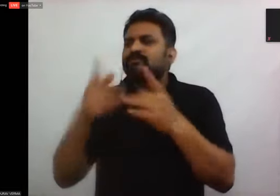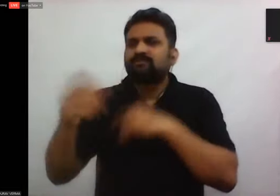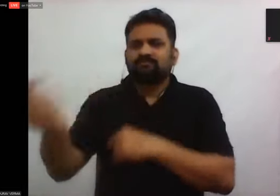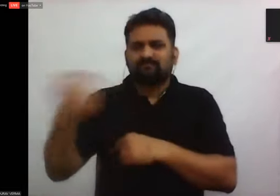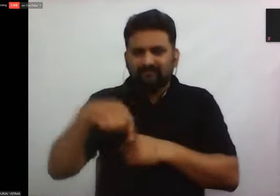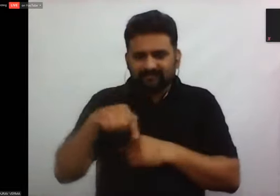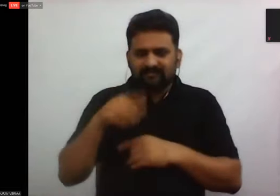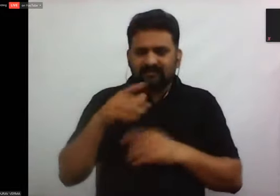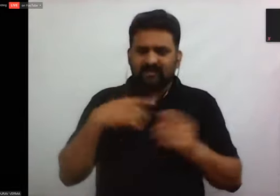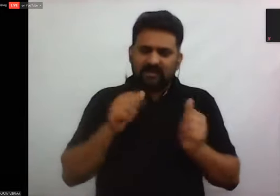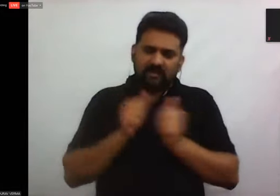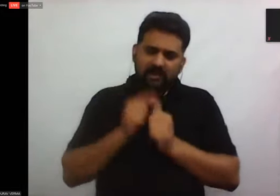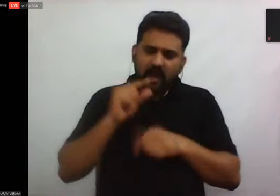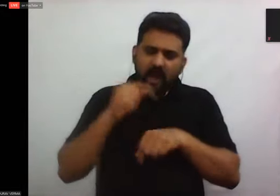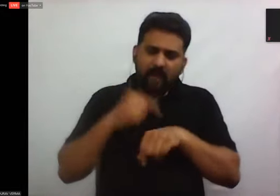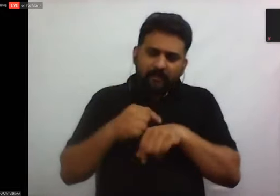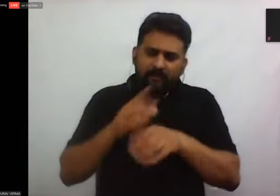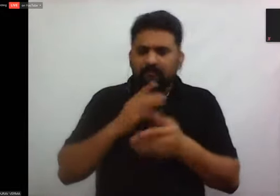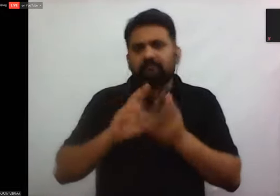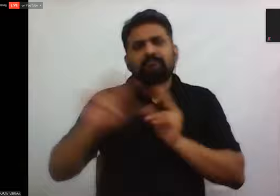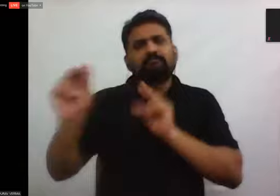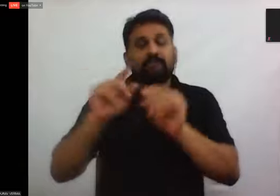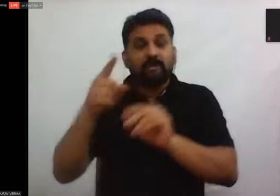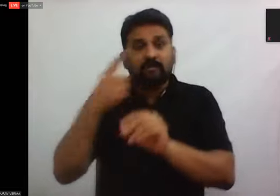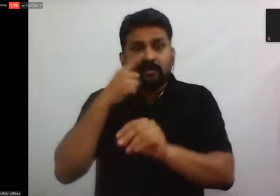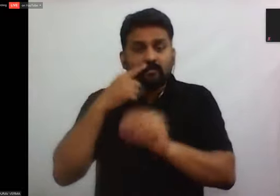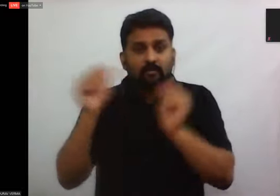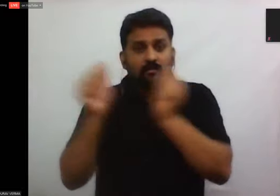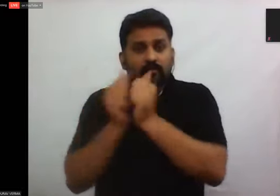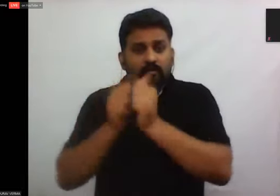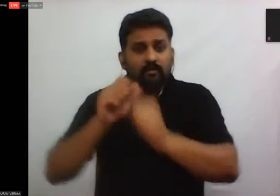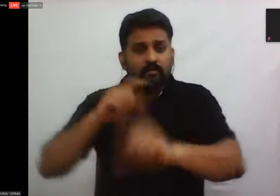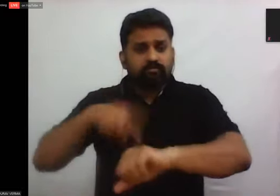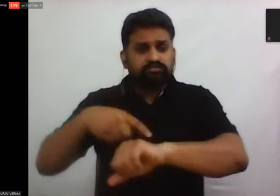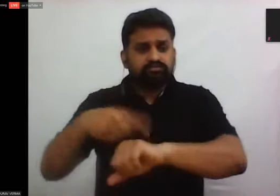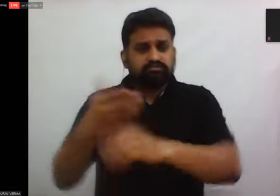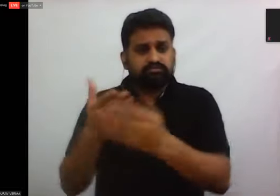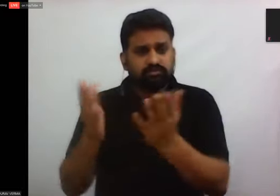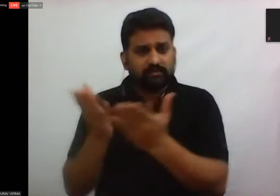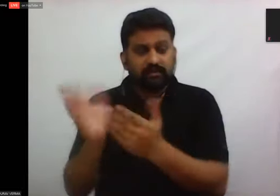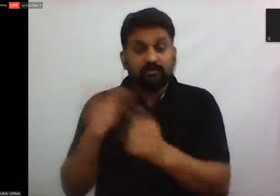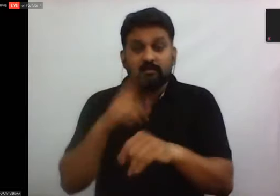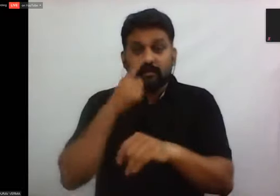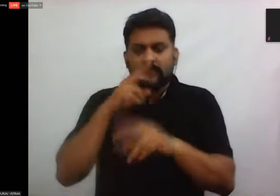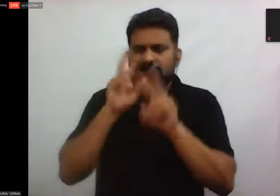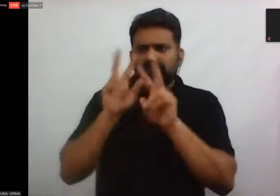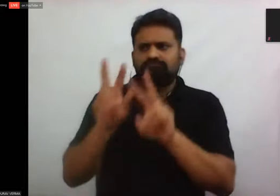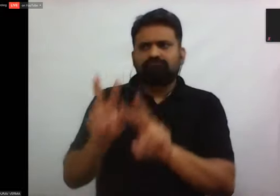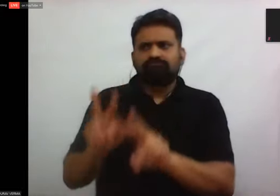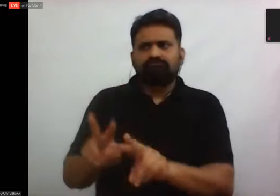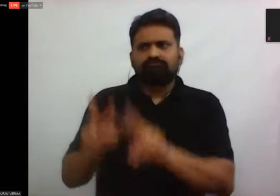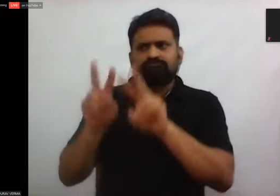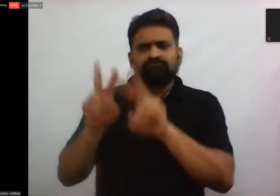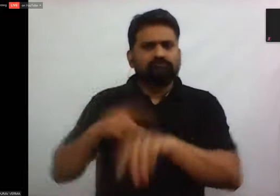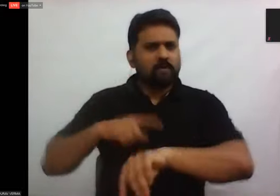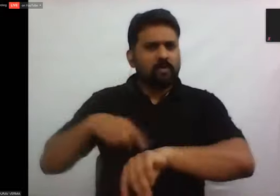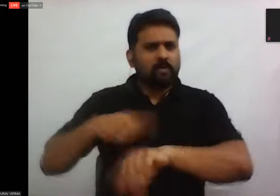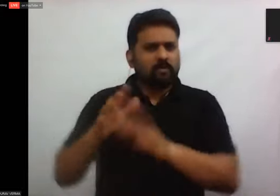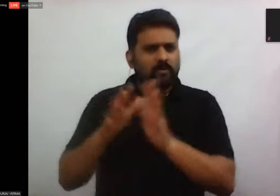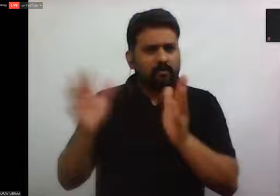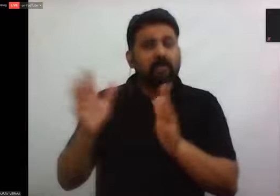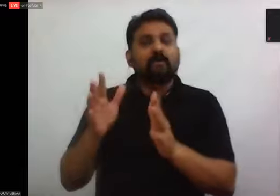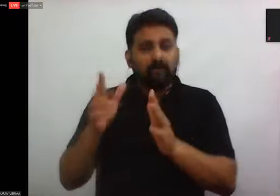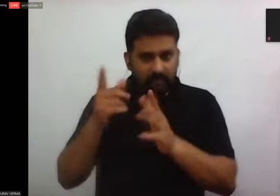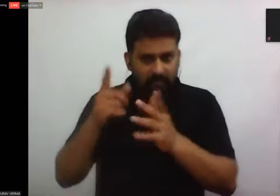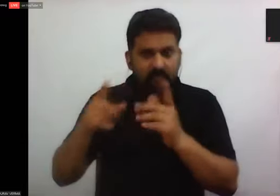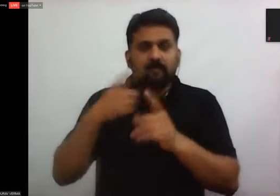अपने पेरेंट्स के साथ ही होते हैं सो पेरेंट्स आर अवर फर्स्ट ऑब्जर्वर्स of the child. So it is always good to